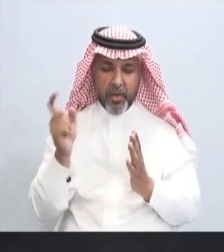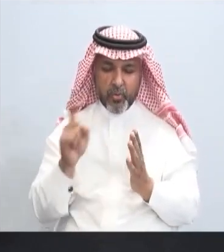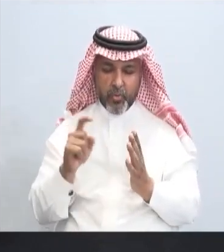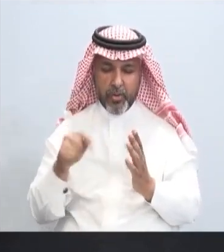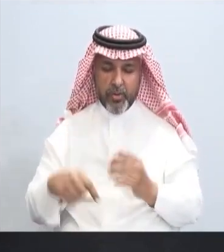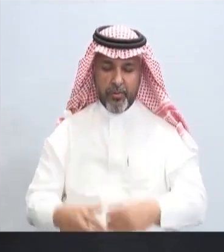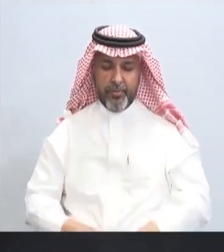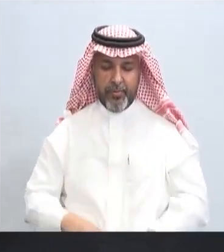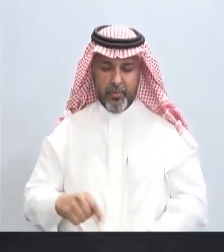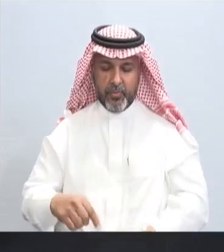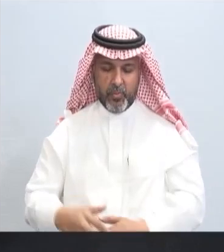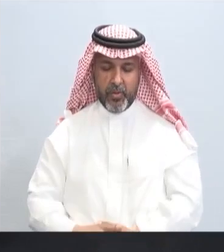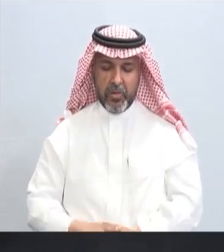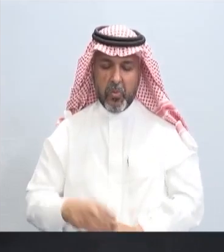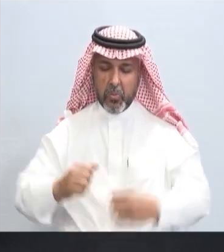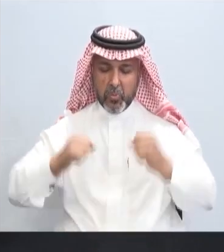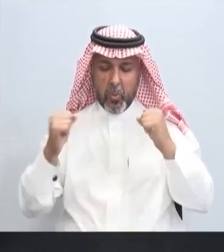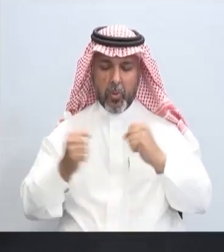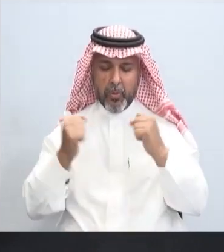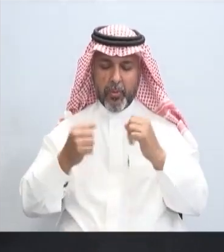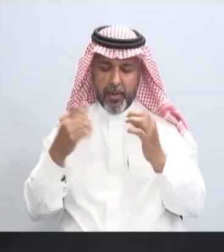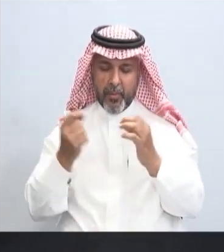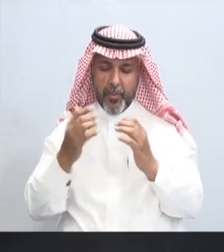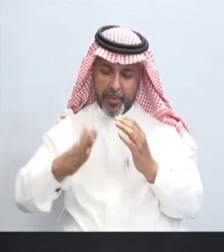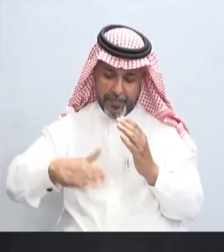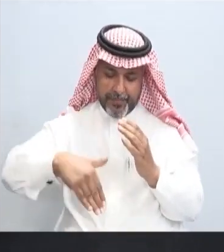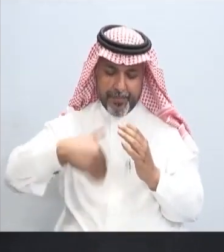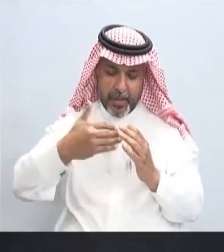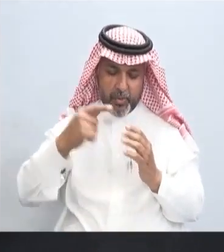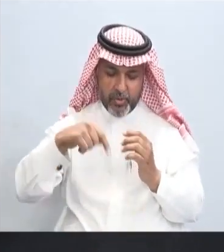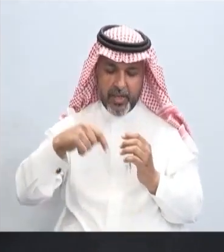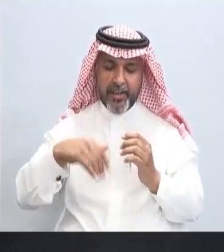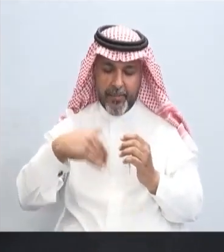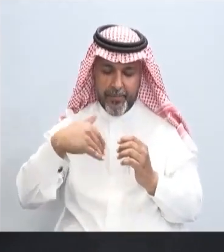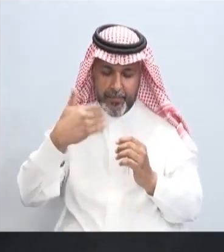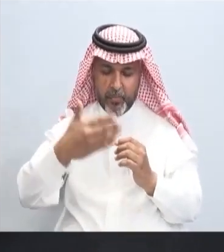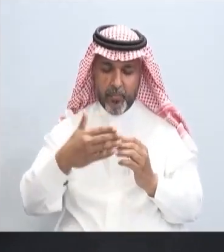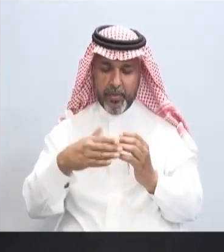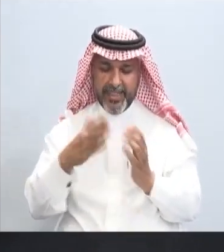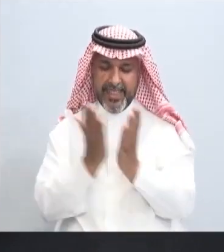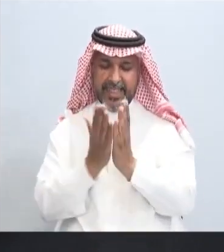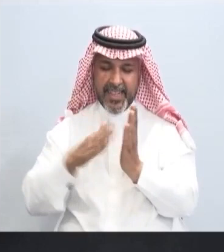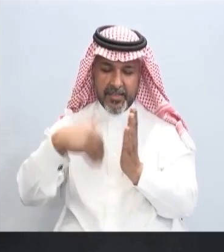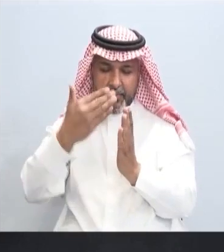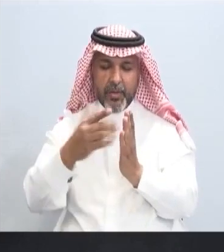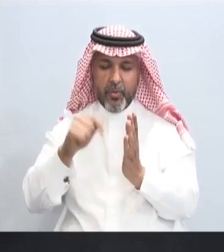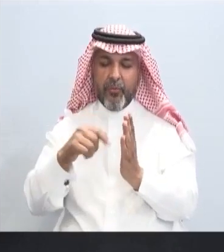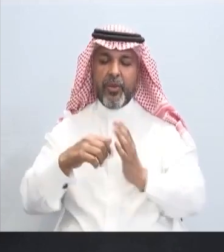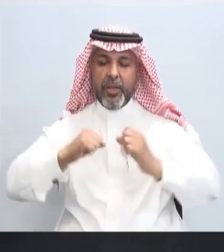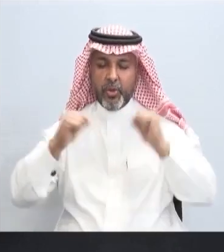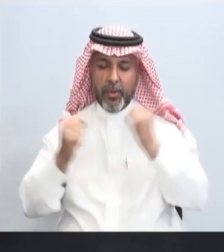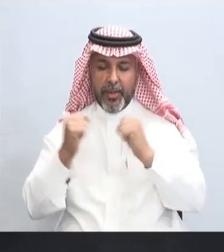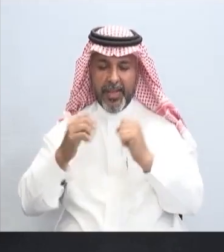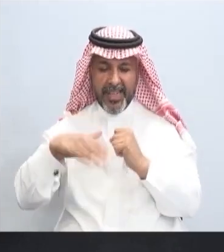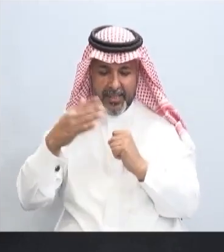السابع تبقى لنا ايضا اثراءات متعلقه بالفصل الثامن يعني نحاول باذن الله تعالى ان احنا يعني